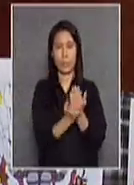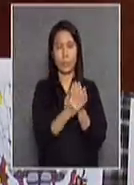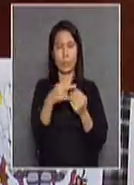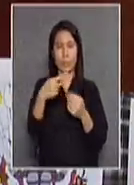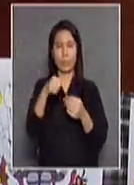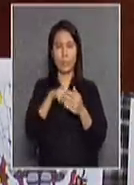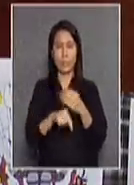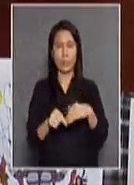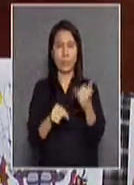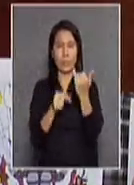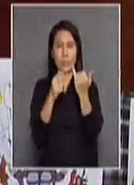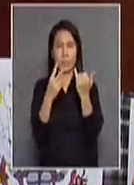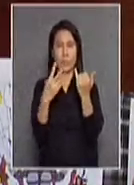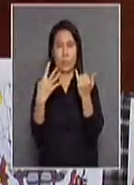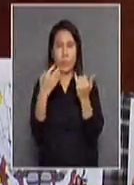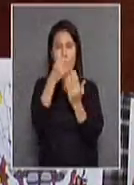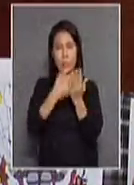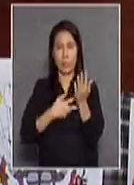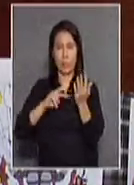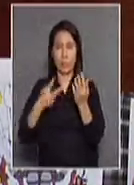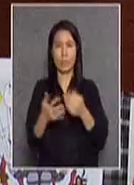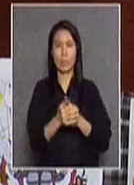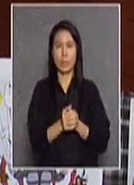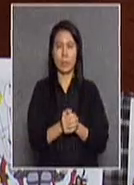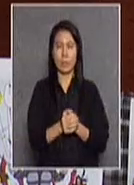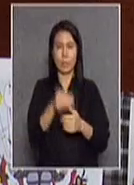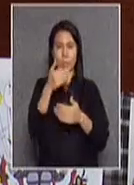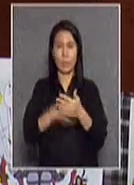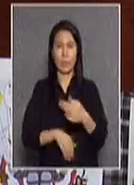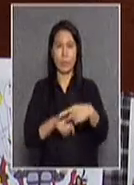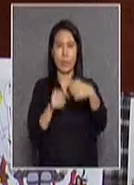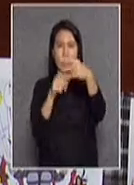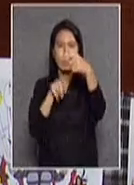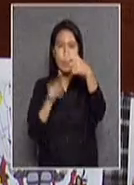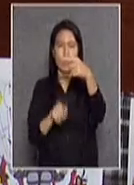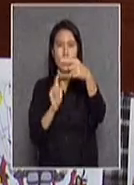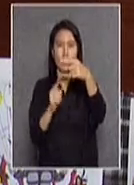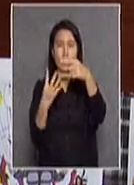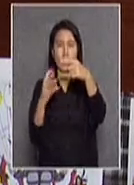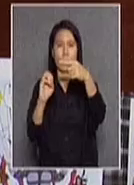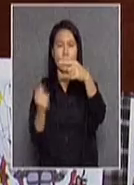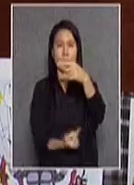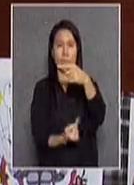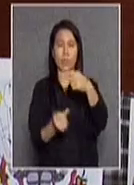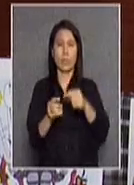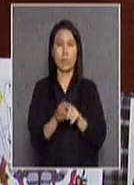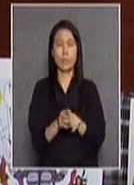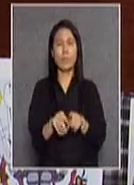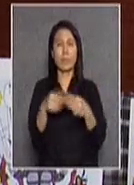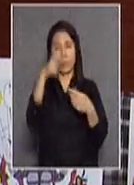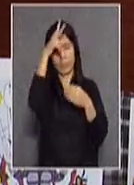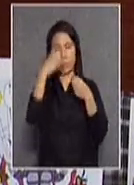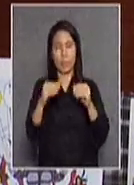的第624項修正案，削減1140萬，相當於教育局